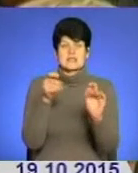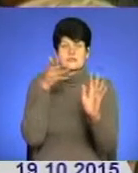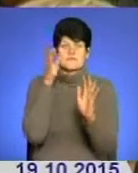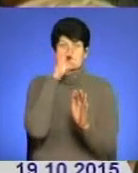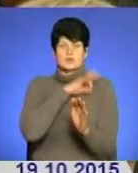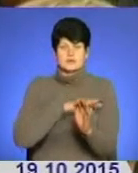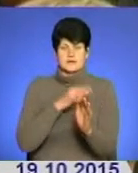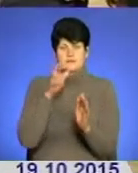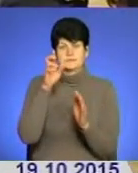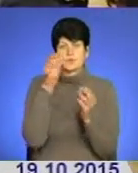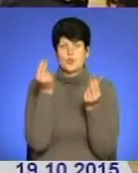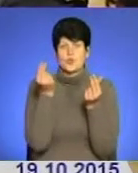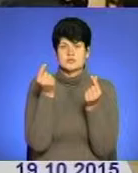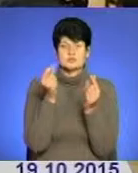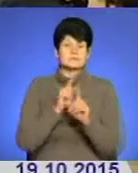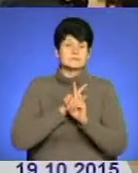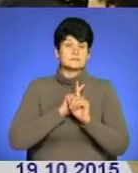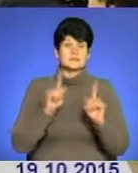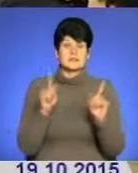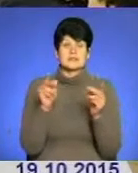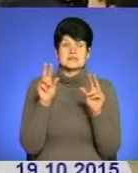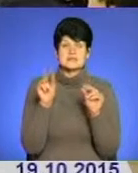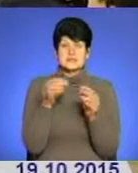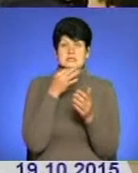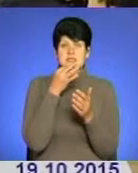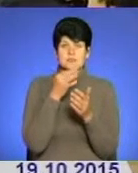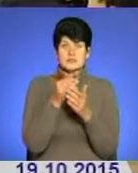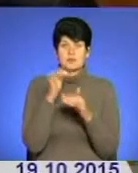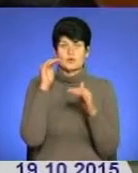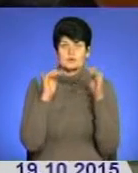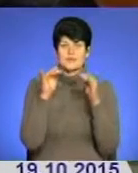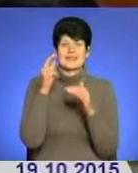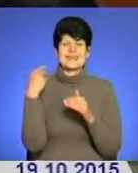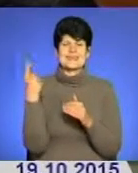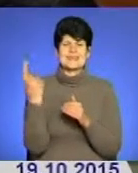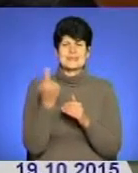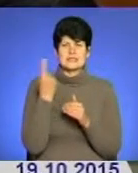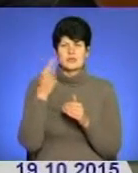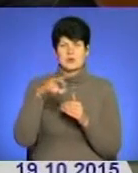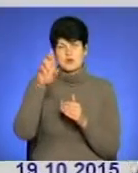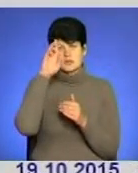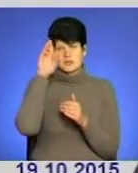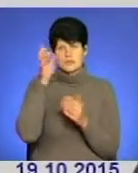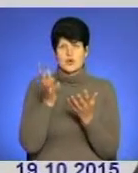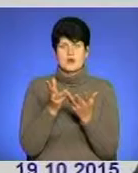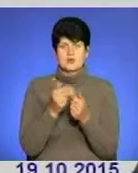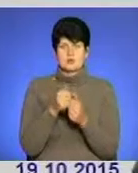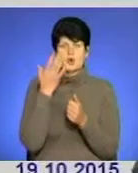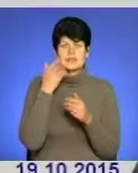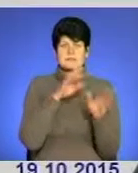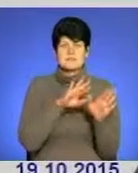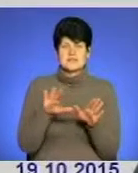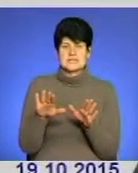публічних коштів. Вражаючі цифри чиновниця навела про динаміку єдиного казначейського рахунку. Коли після